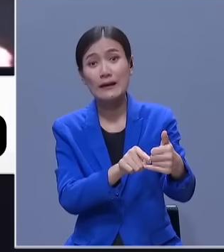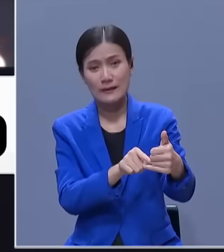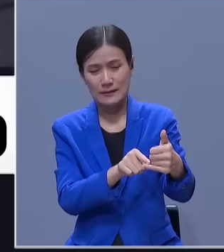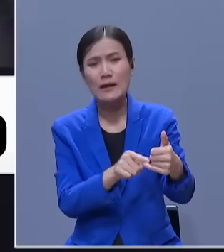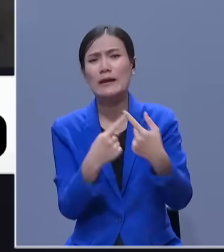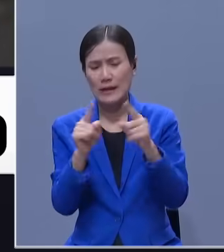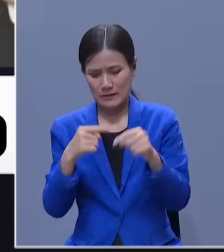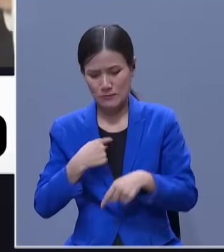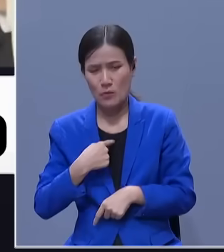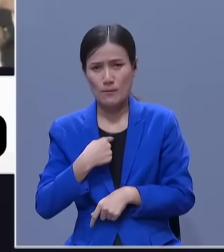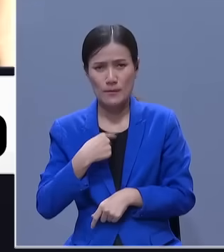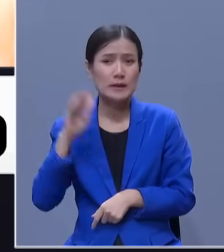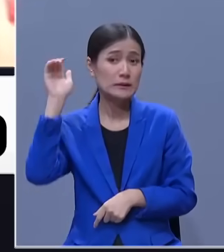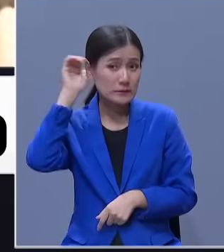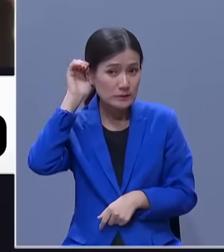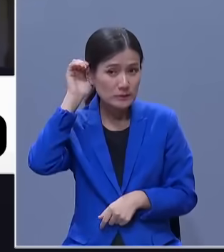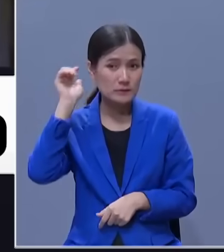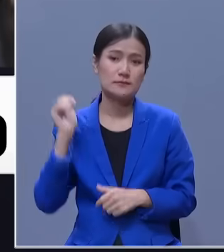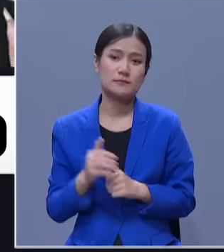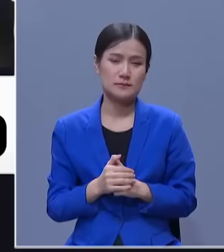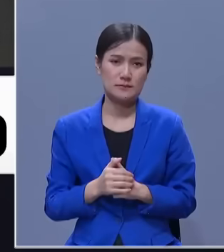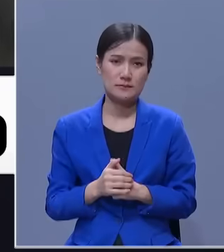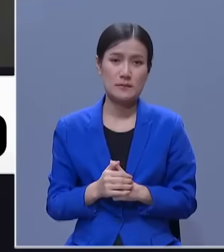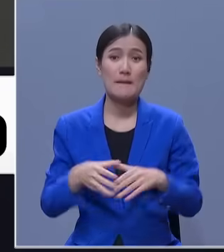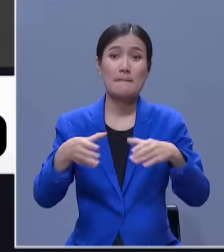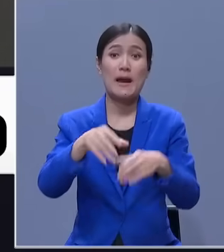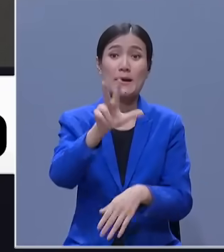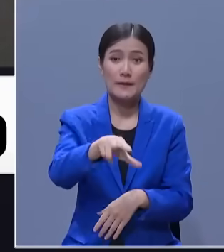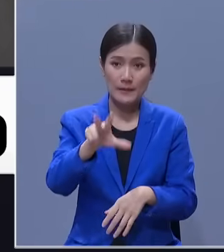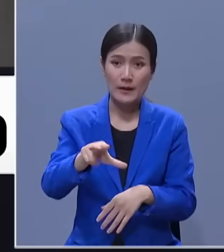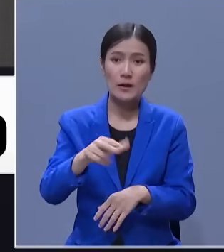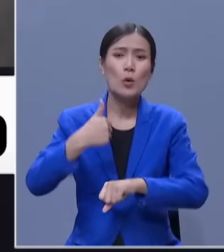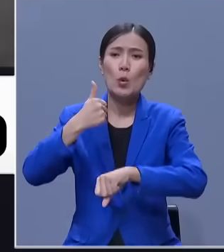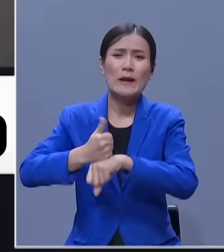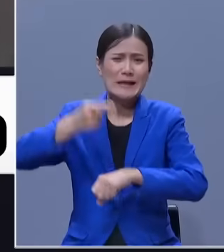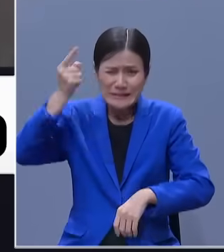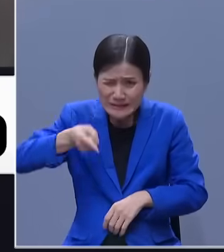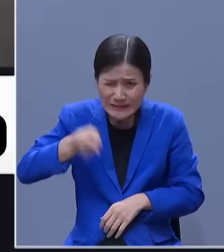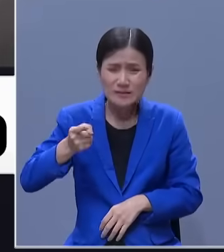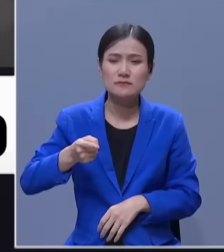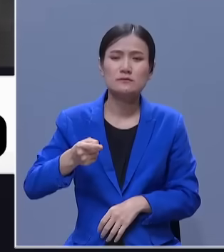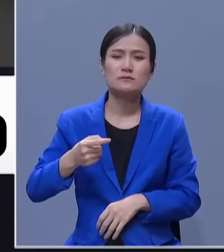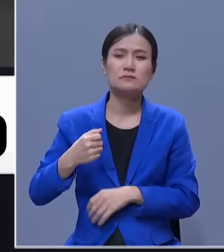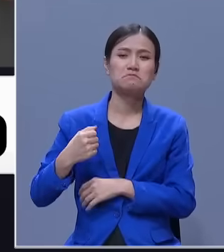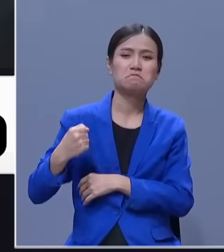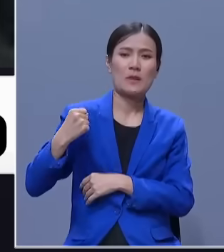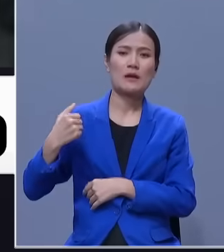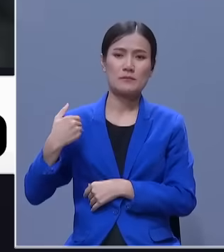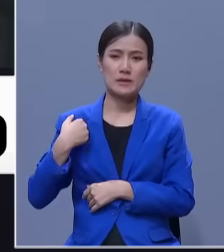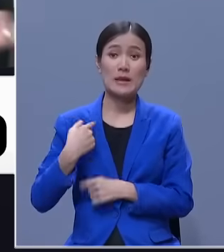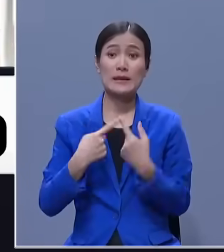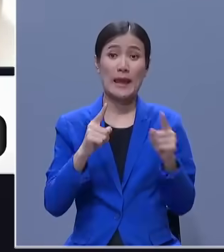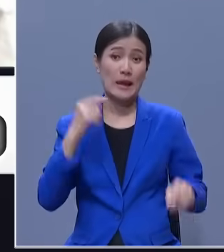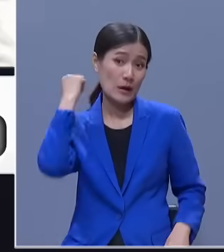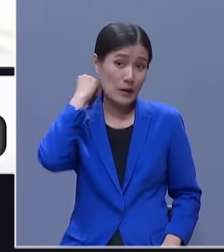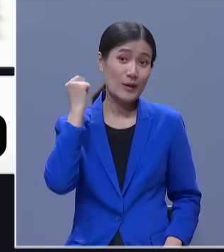มก็ยังเชื่อว่าหัวหน้าพรรคตัวจริงคนเดิมก็ยังมีอำนาจอยู่เพียงแต่ว่าคุณอุ๊งอิ๊งก็